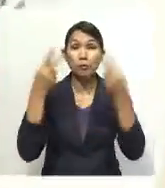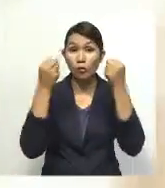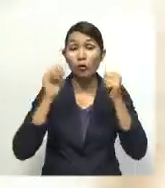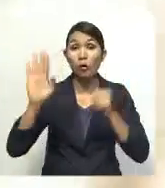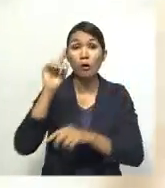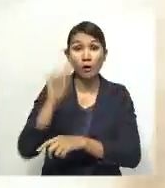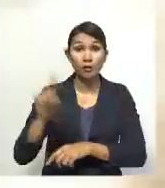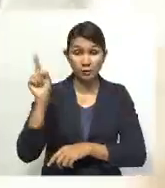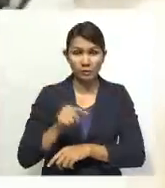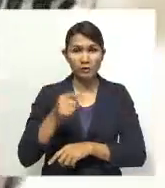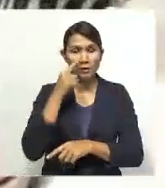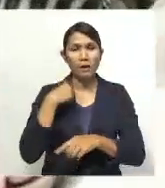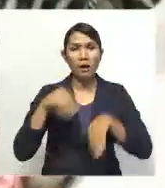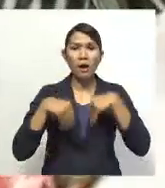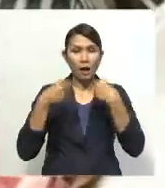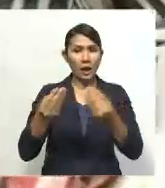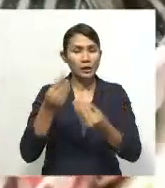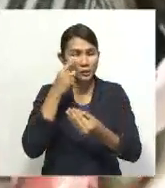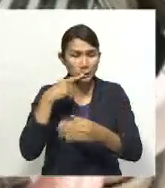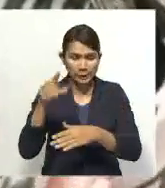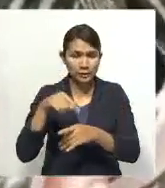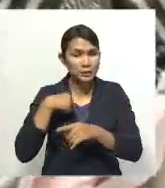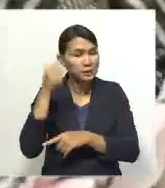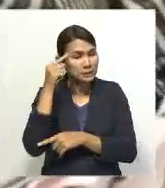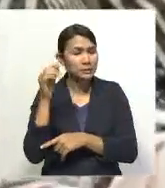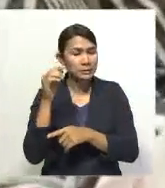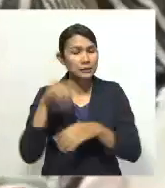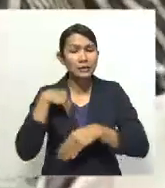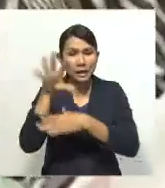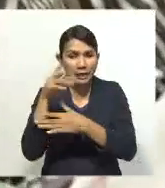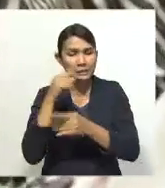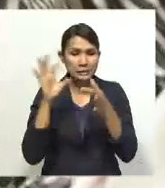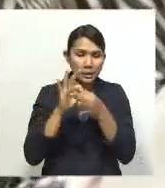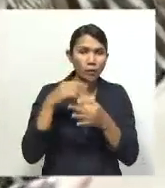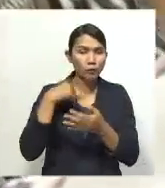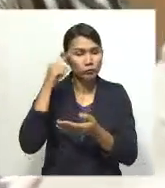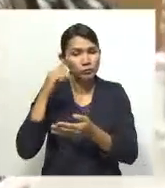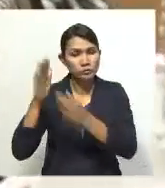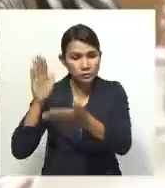ำของอังกฤษเพื่อเรียกความเชื่อมั่นและเชิญชวนให้เข้าไปลงทุนในประเทศไทย